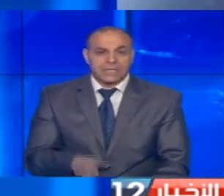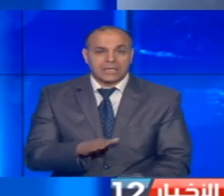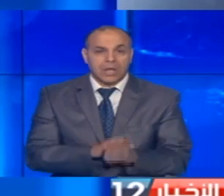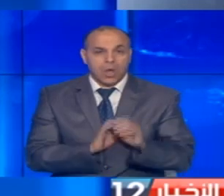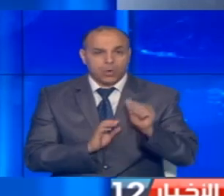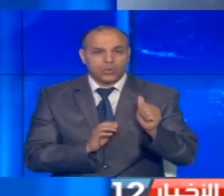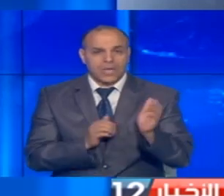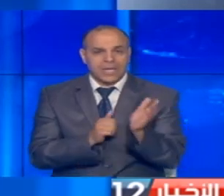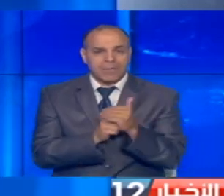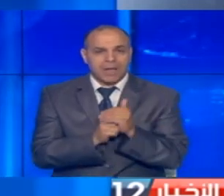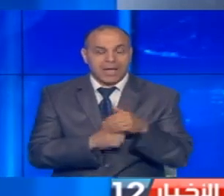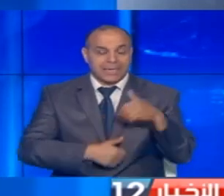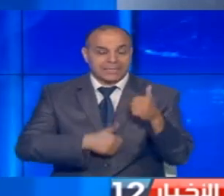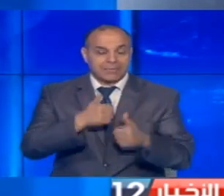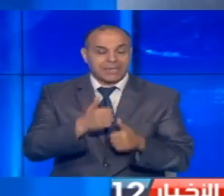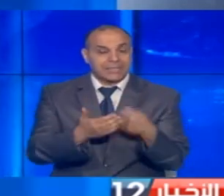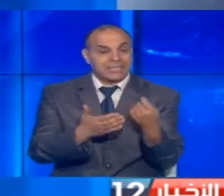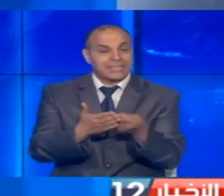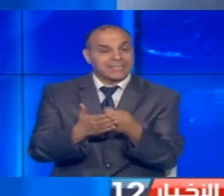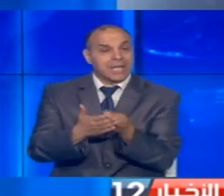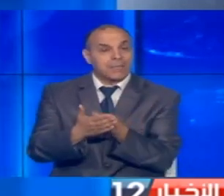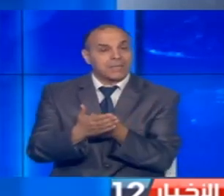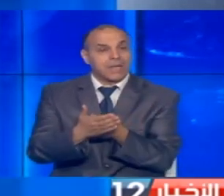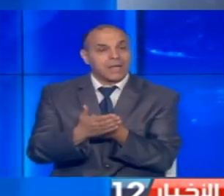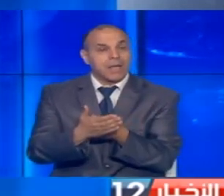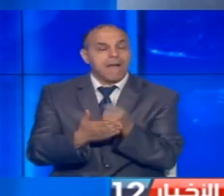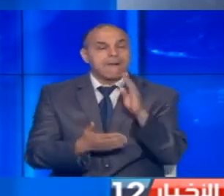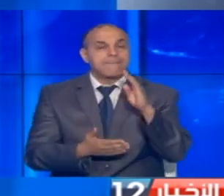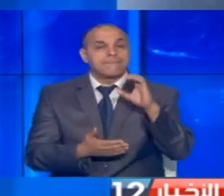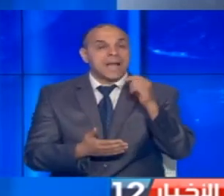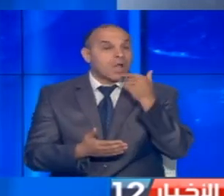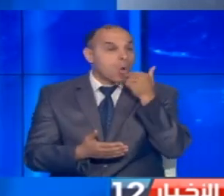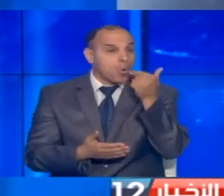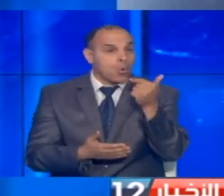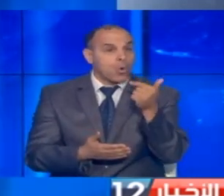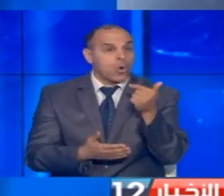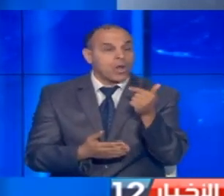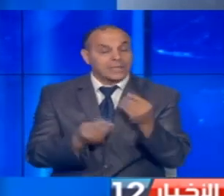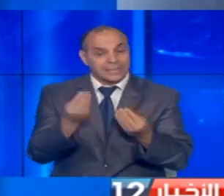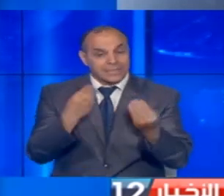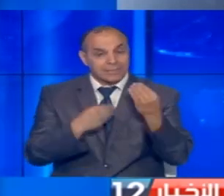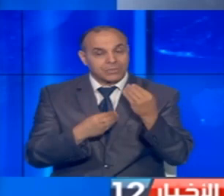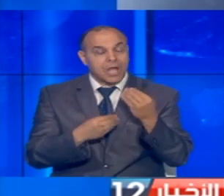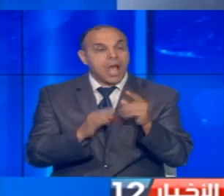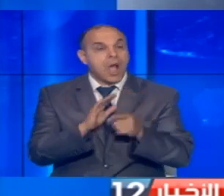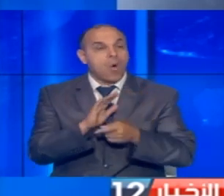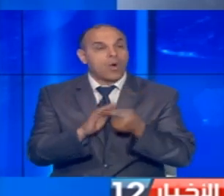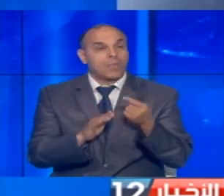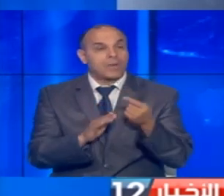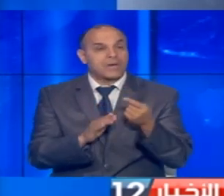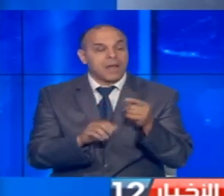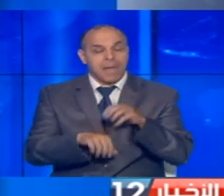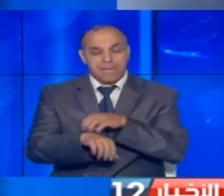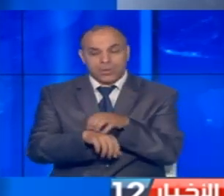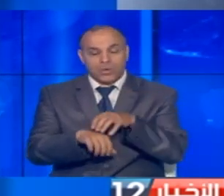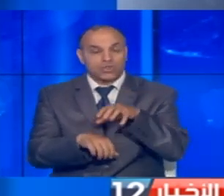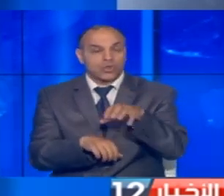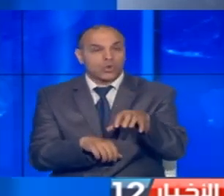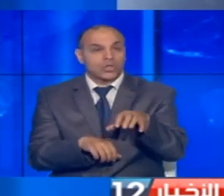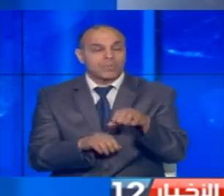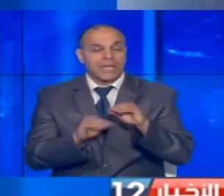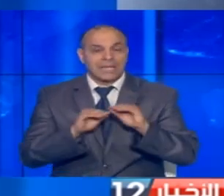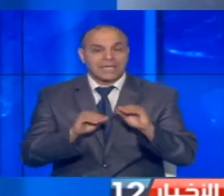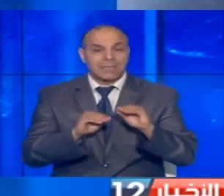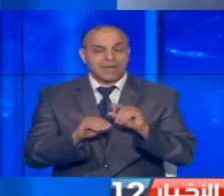تنطلق غدا الأربعاء الاختبارات الكتابية للبكالوريا، وفي تجربة هي الأولى نظمت المندوبية الجهوية